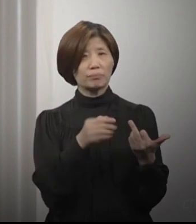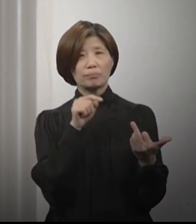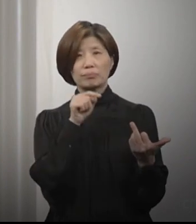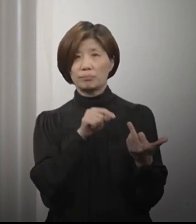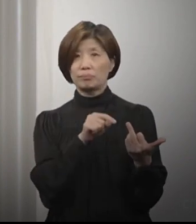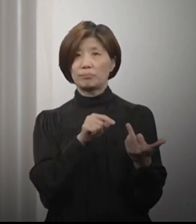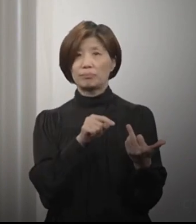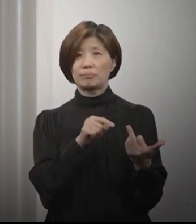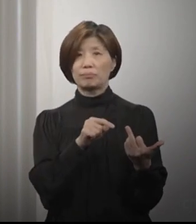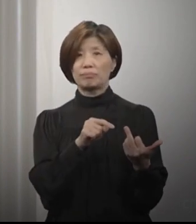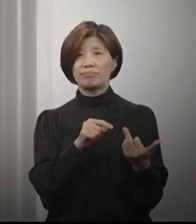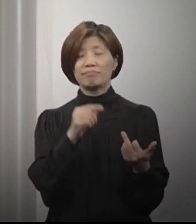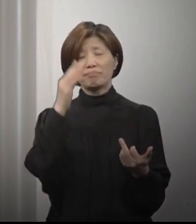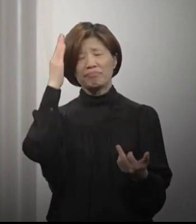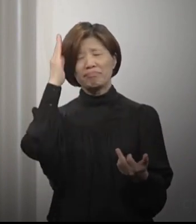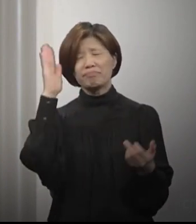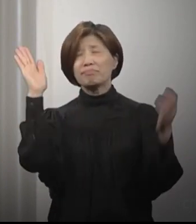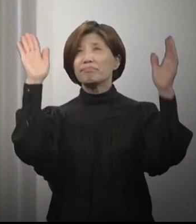제주도